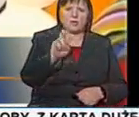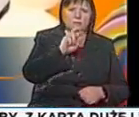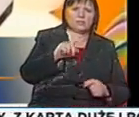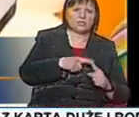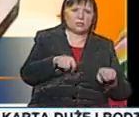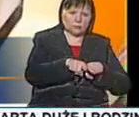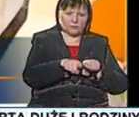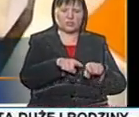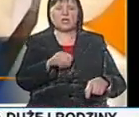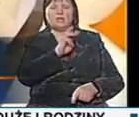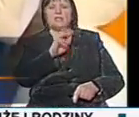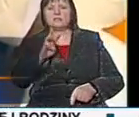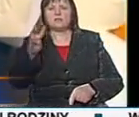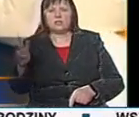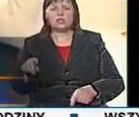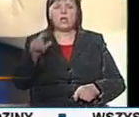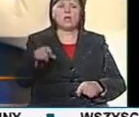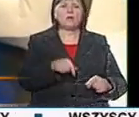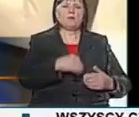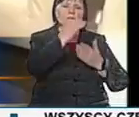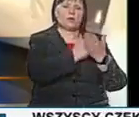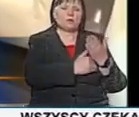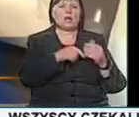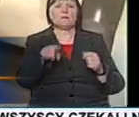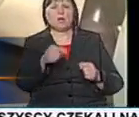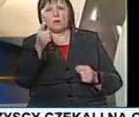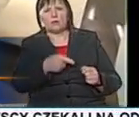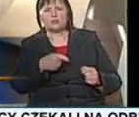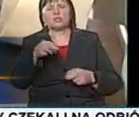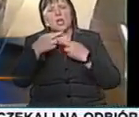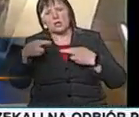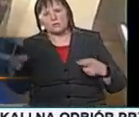po emisji na naszej stronie internetowej w zakładce Programy / Rozmaitości.